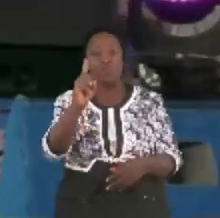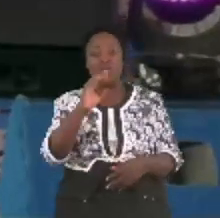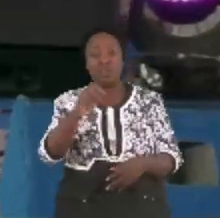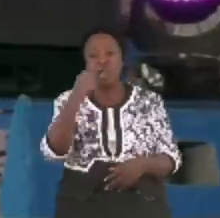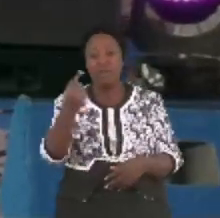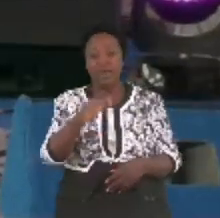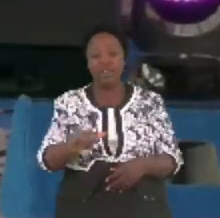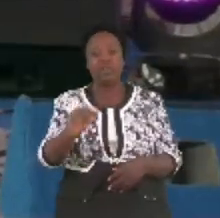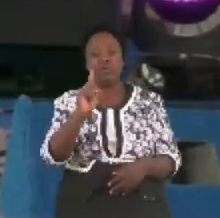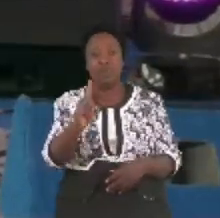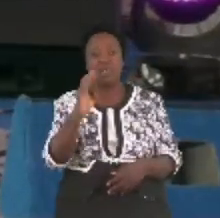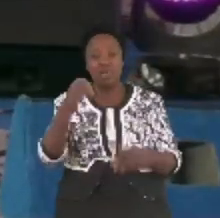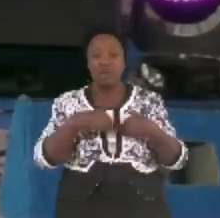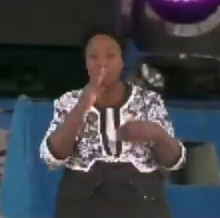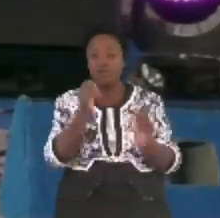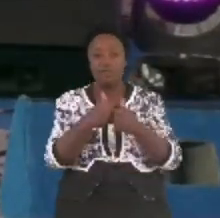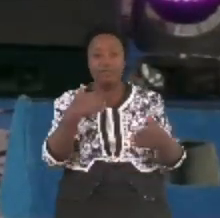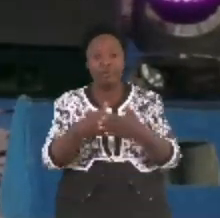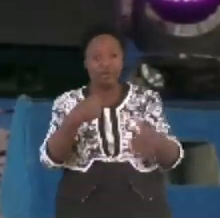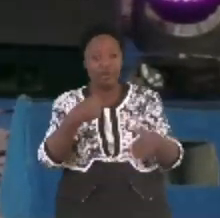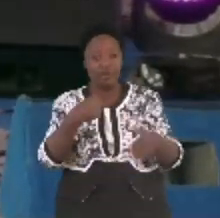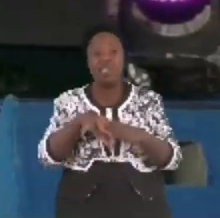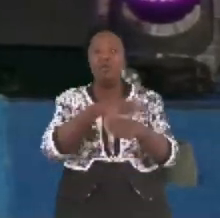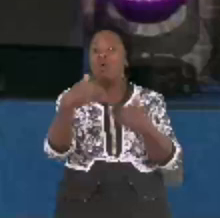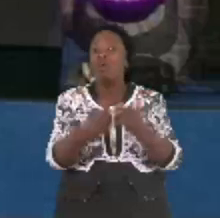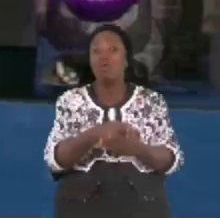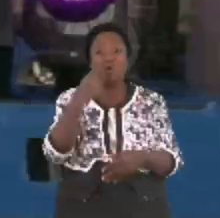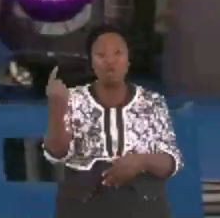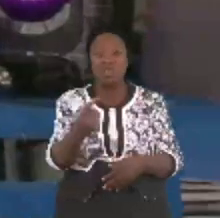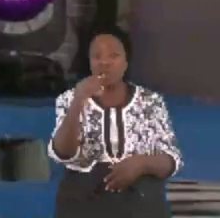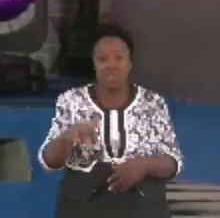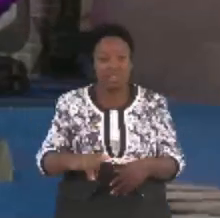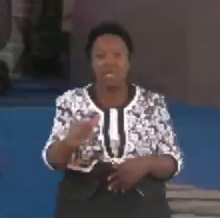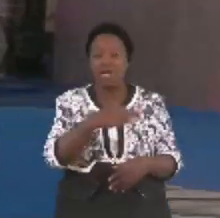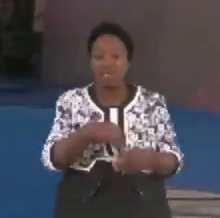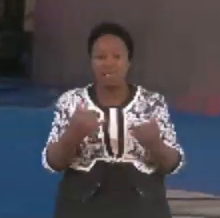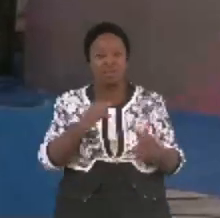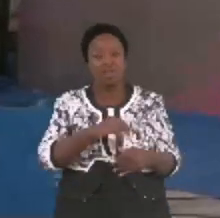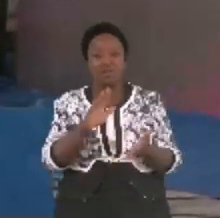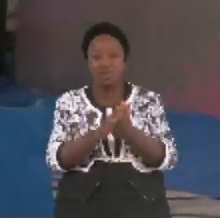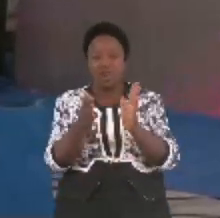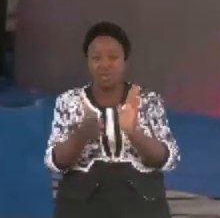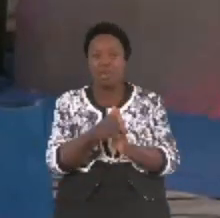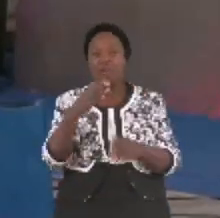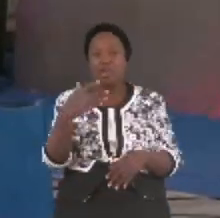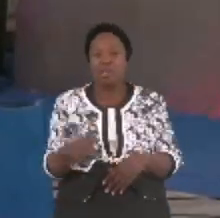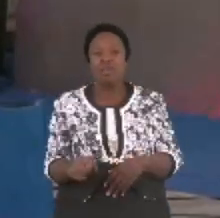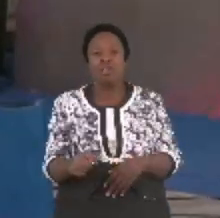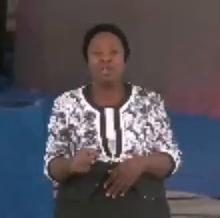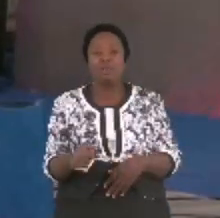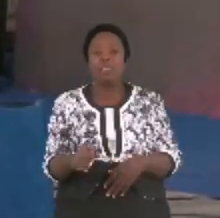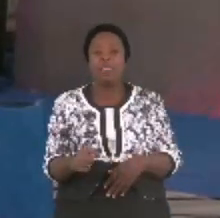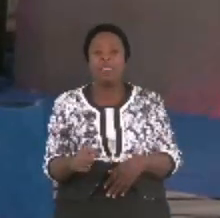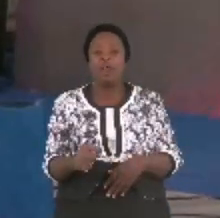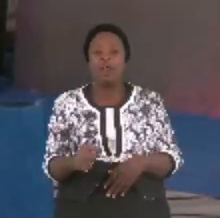pour toujours. Il était avant moi dans toute l'éternité et maintenant il est devenu le précurseur sur la